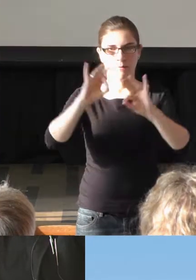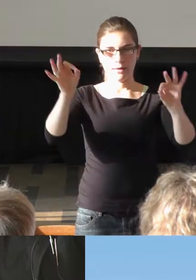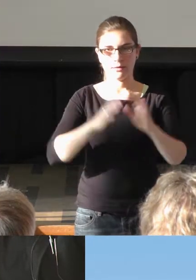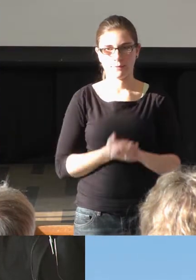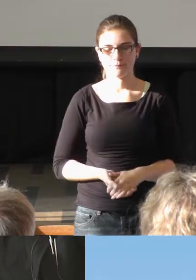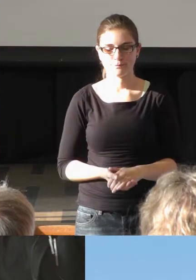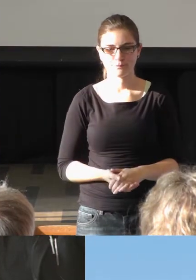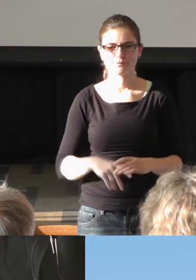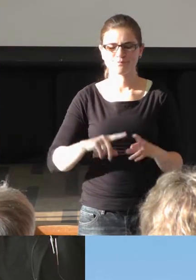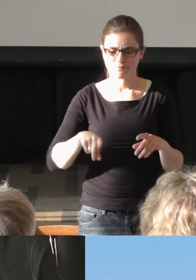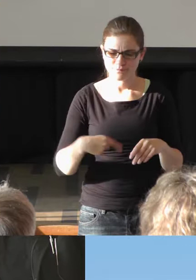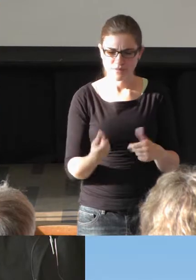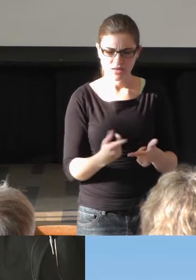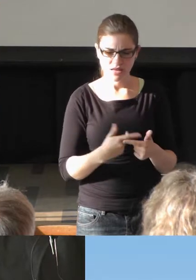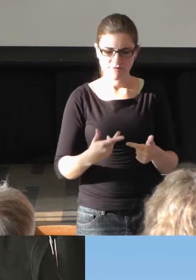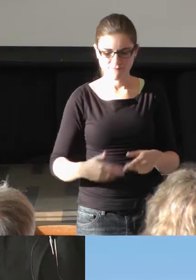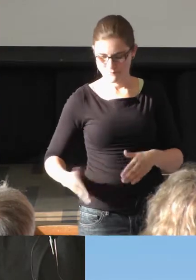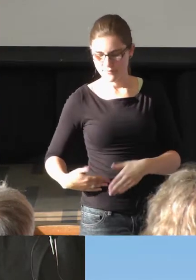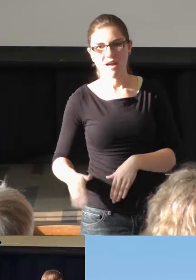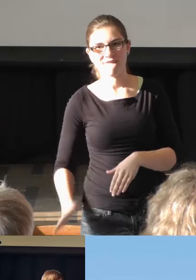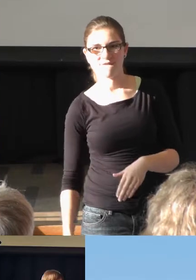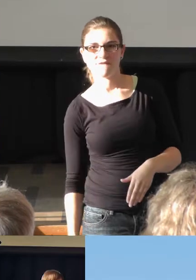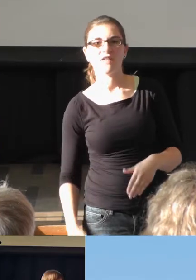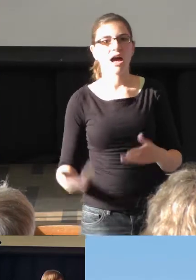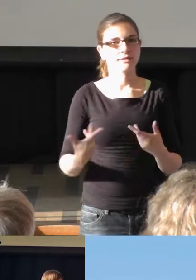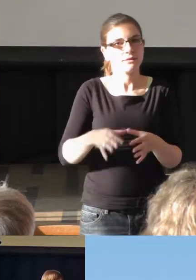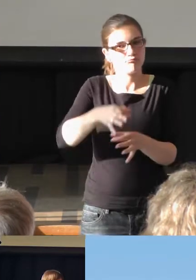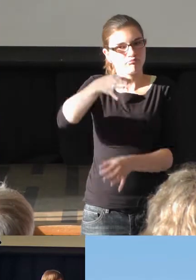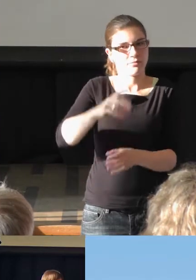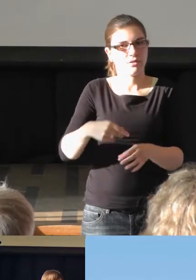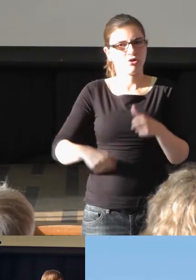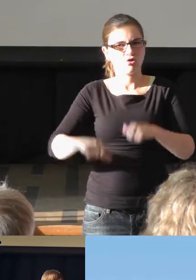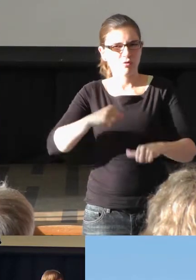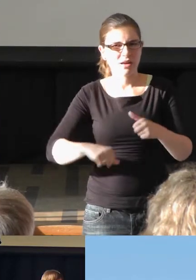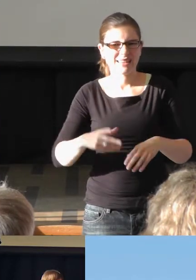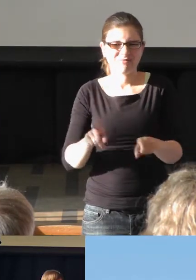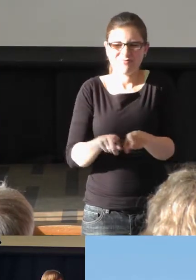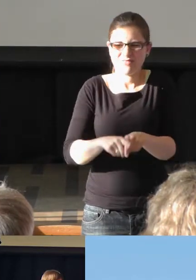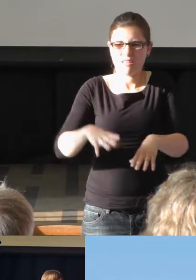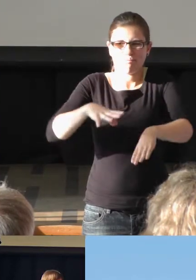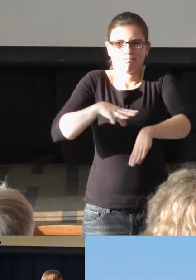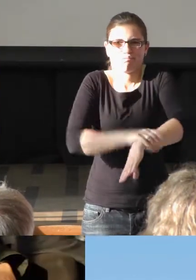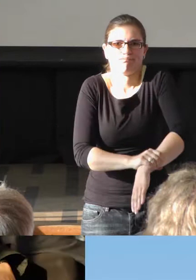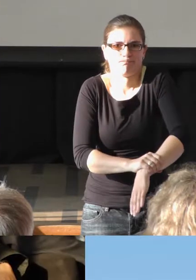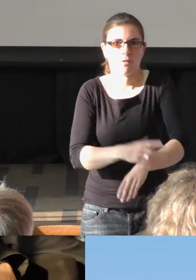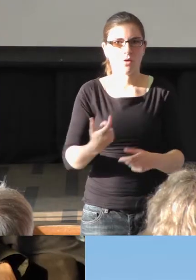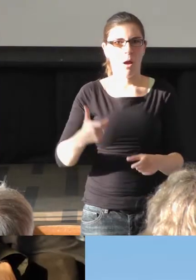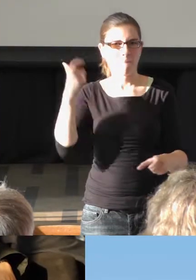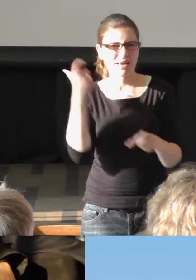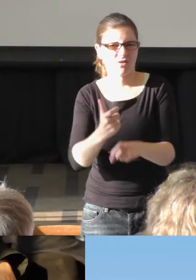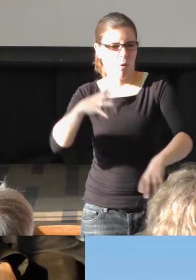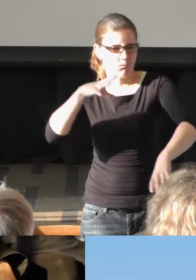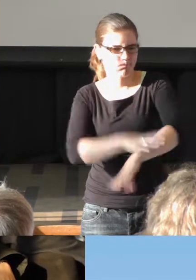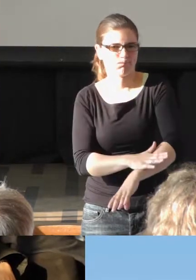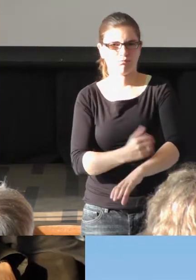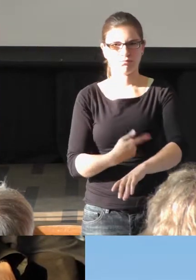Dann Schmerzen in den Baden hauptsächlich, dieses Gefühl, was da beschrieben wurde, wie im Schraubstock oder wie in einem Betonklotz. Dann wieder das Gefühl,